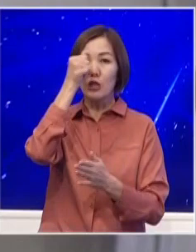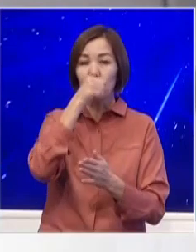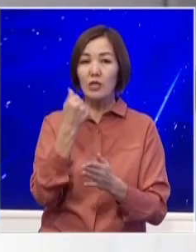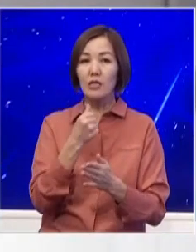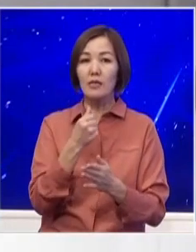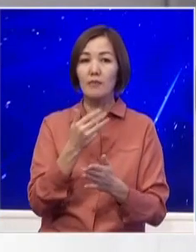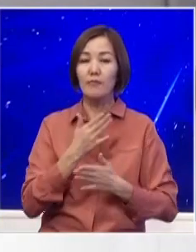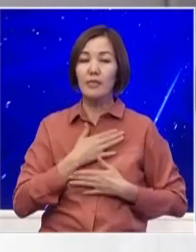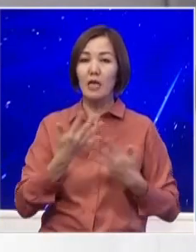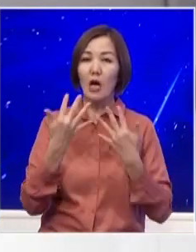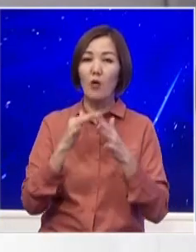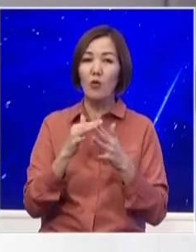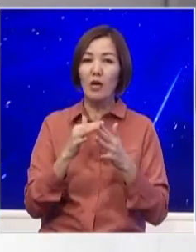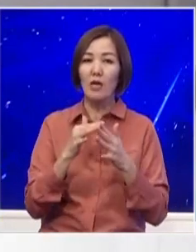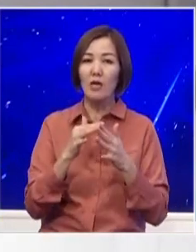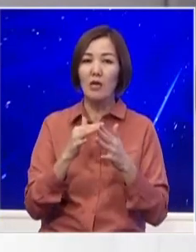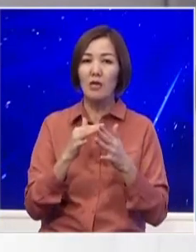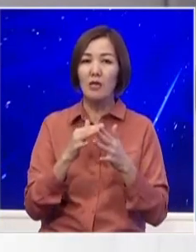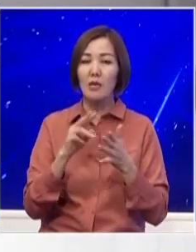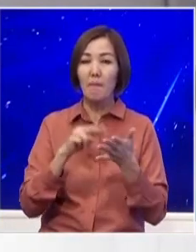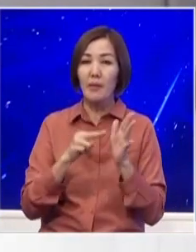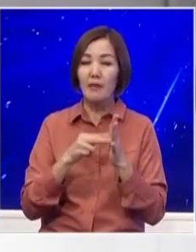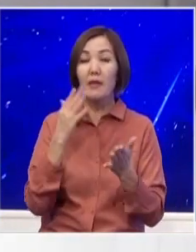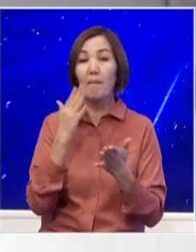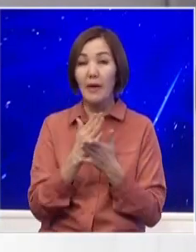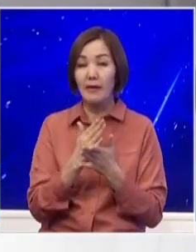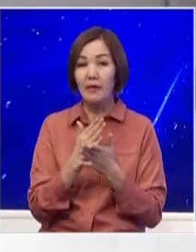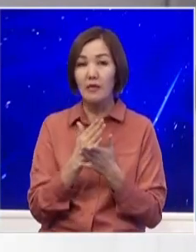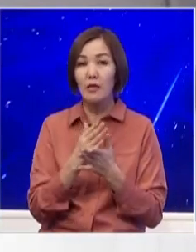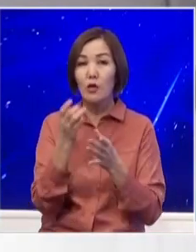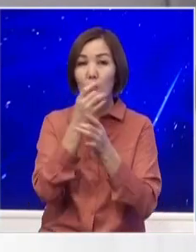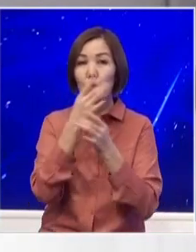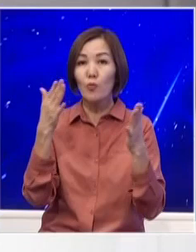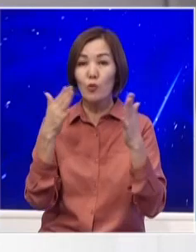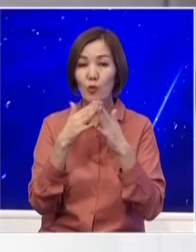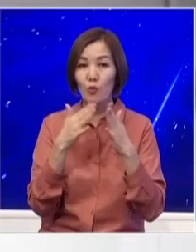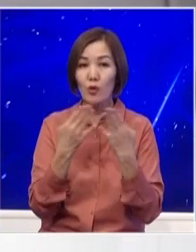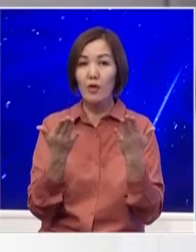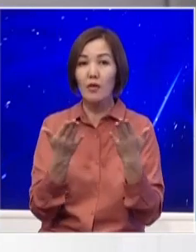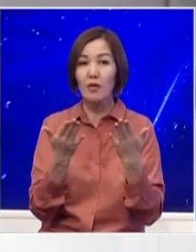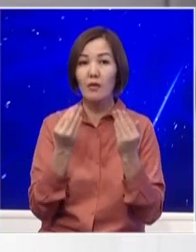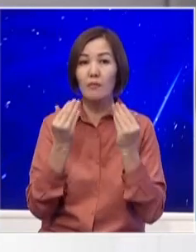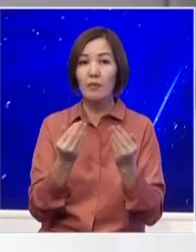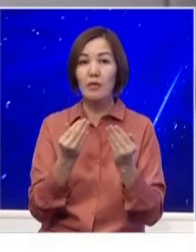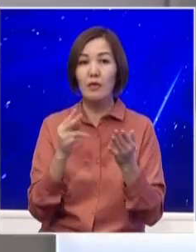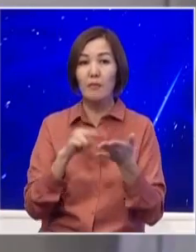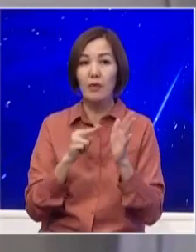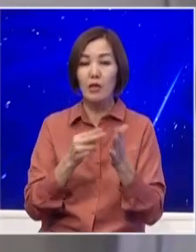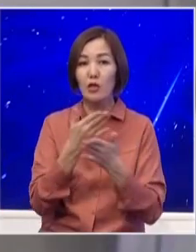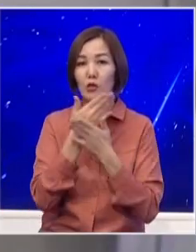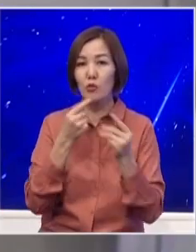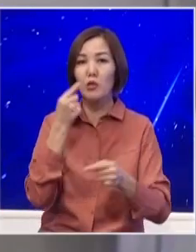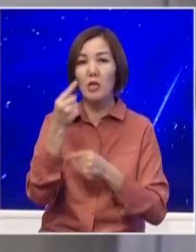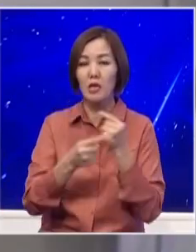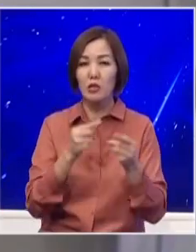вроде біздің ауылға нелер планировать етілген дом культура Dumdura bilga planda yok deyip geliyor. Şulga